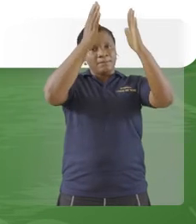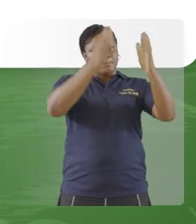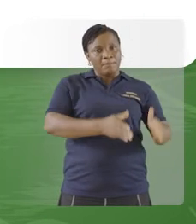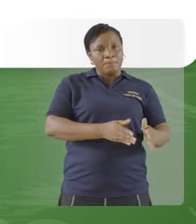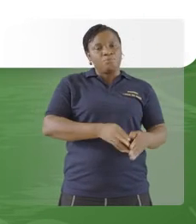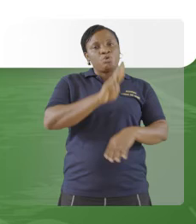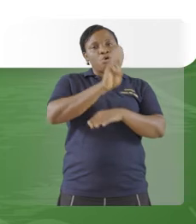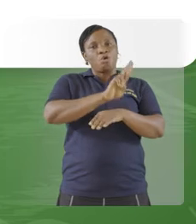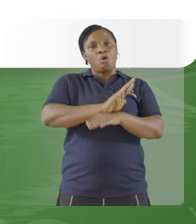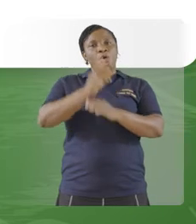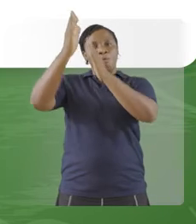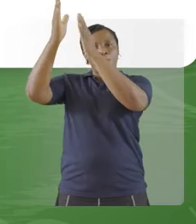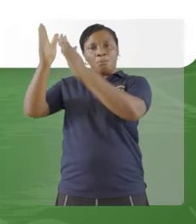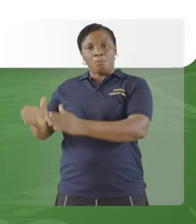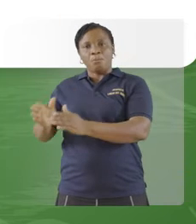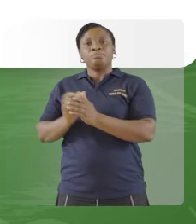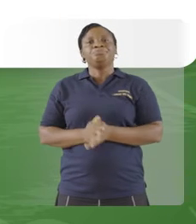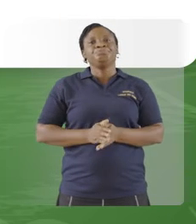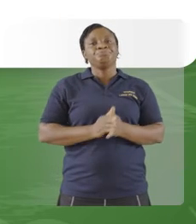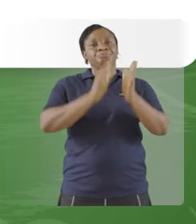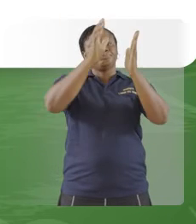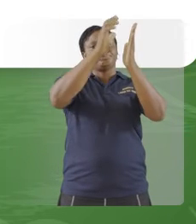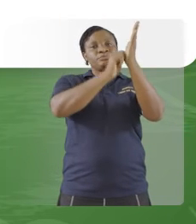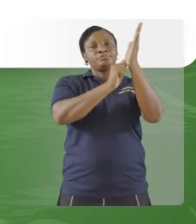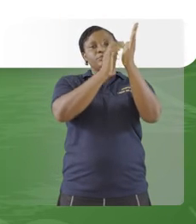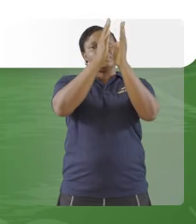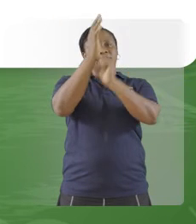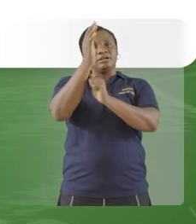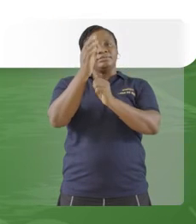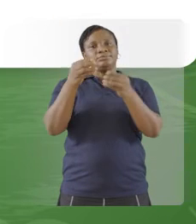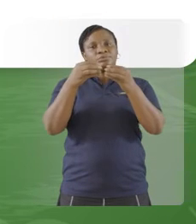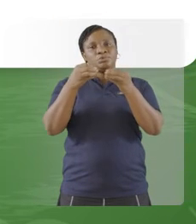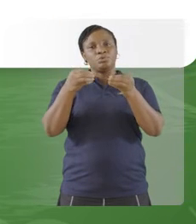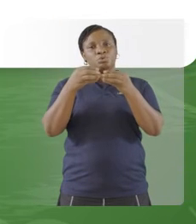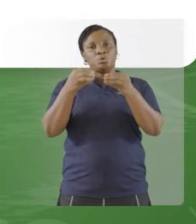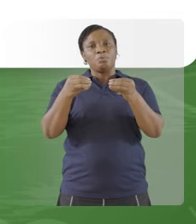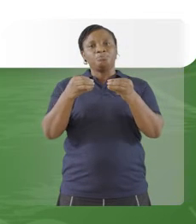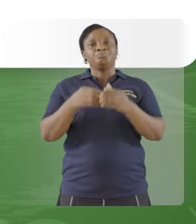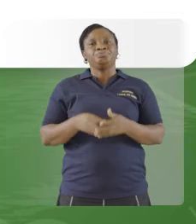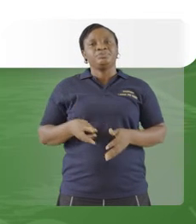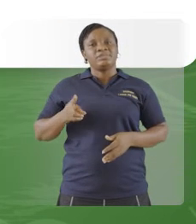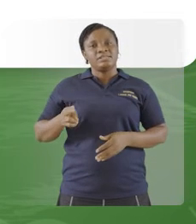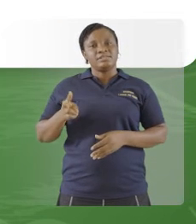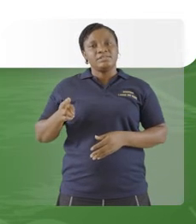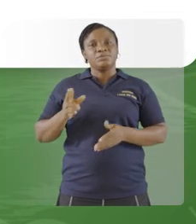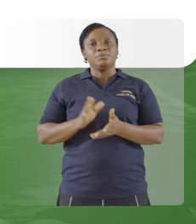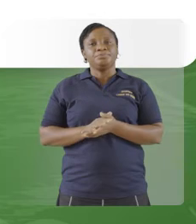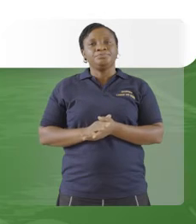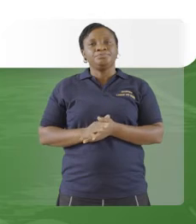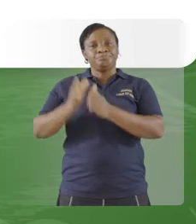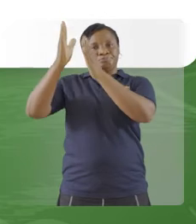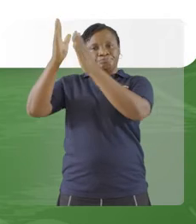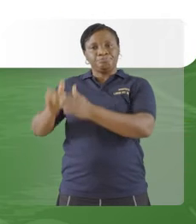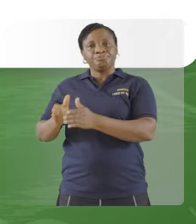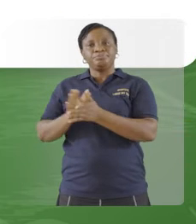gauche, nous avons les gants, le coton, la paire de ciseaux. Et